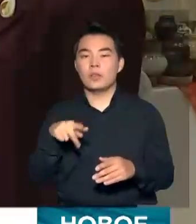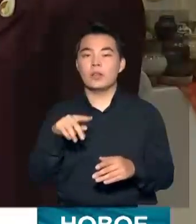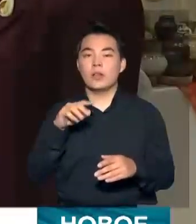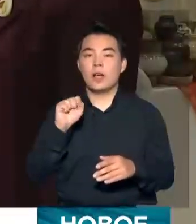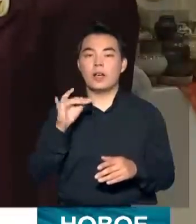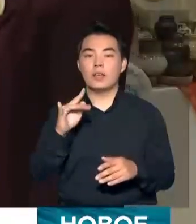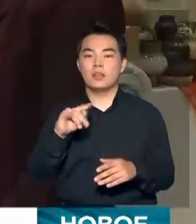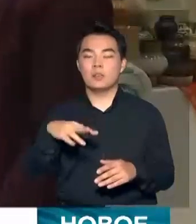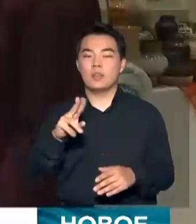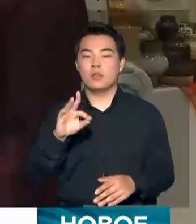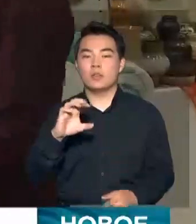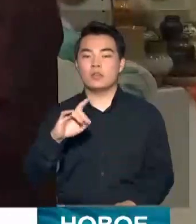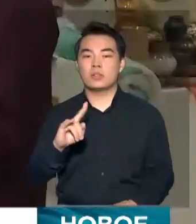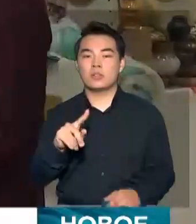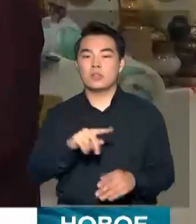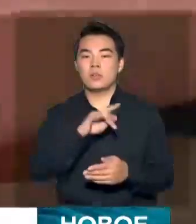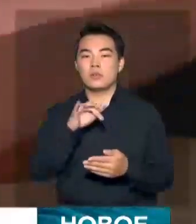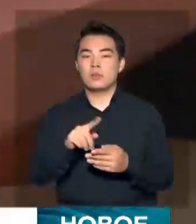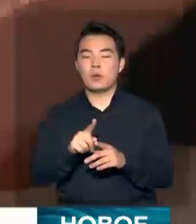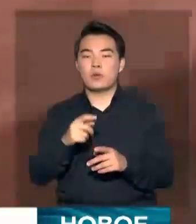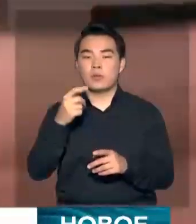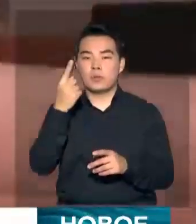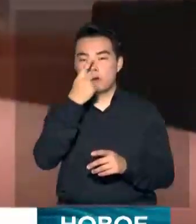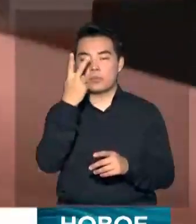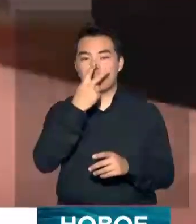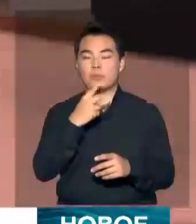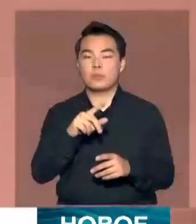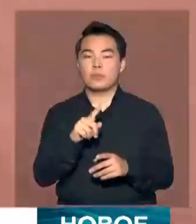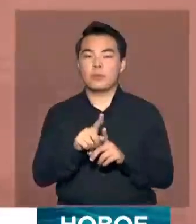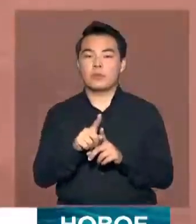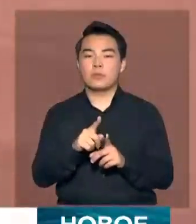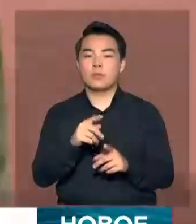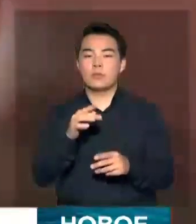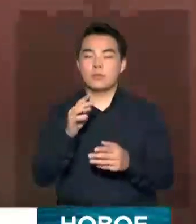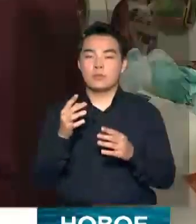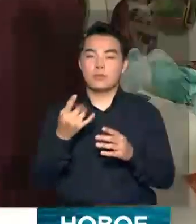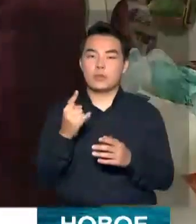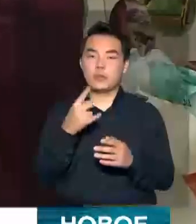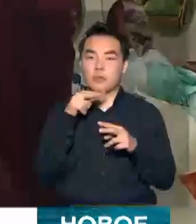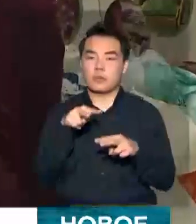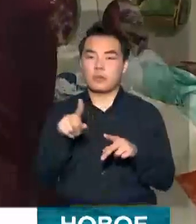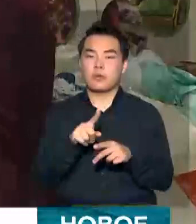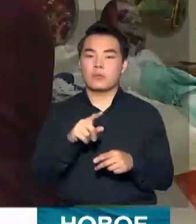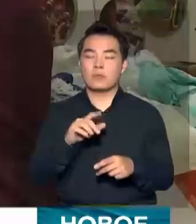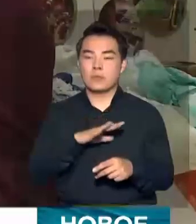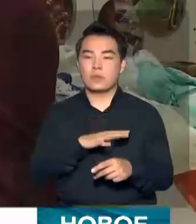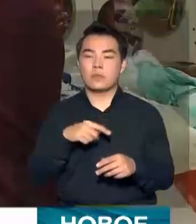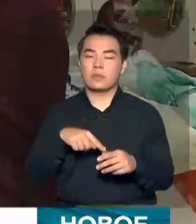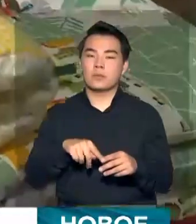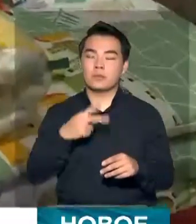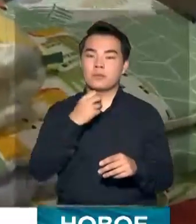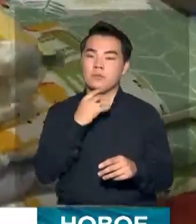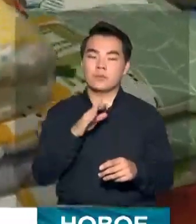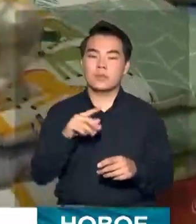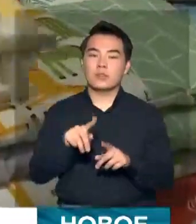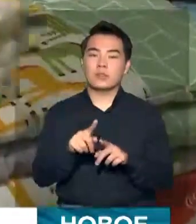Коши. Просидев дома с малышом несколько лет, она решила обучиться азам предпринимательства в социальном проекте «Белестера».